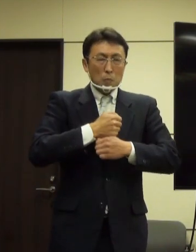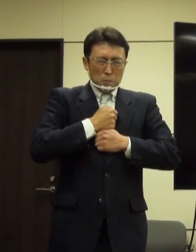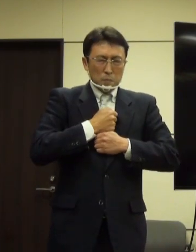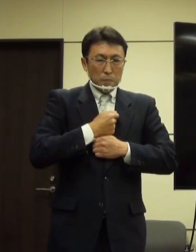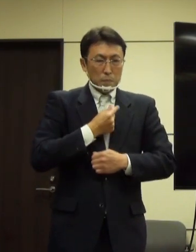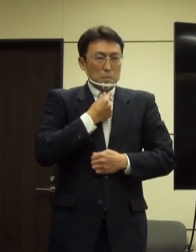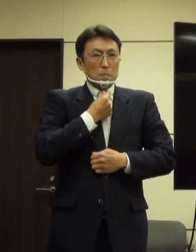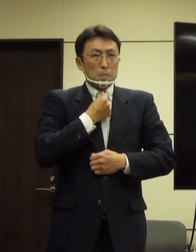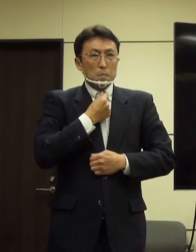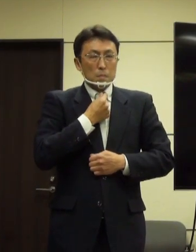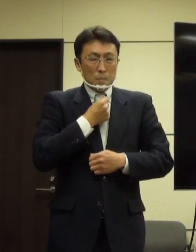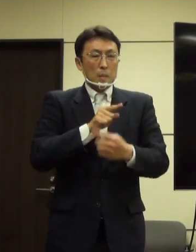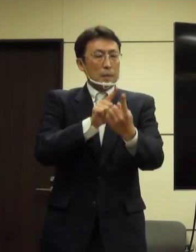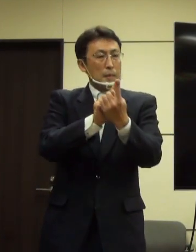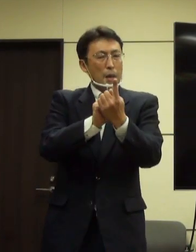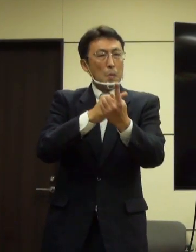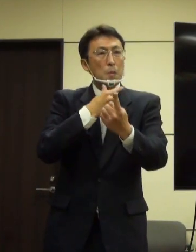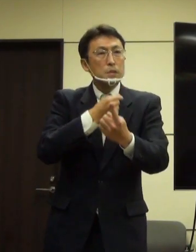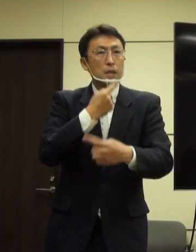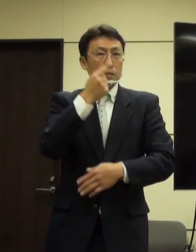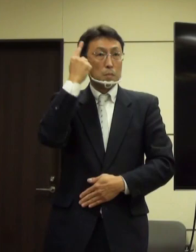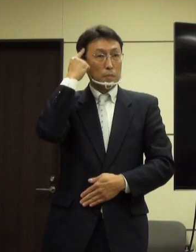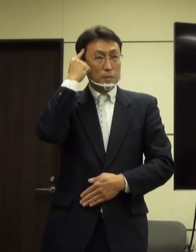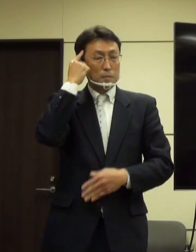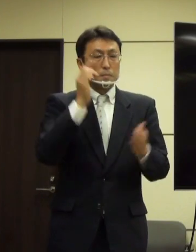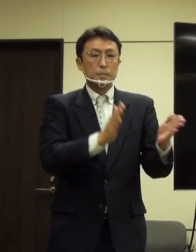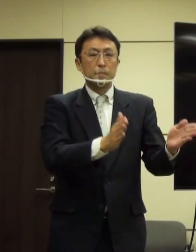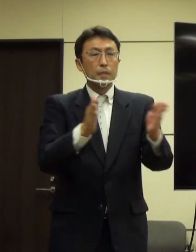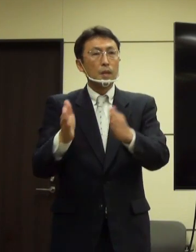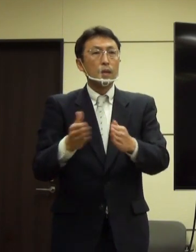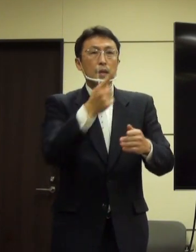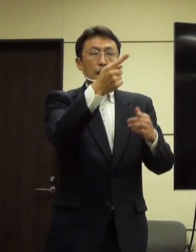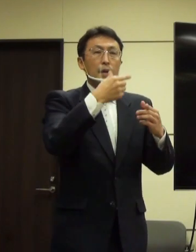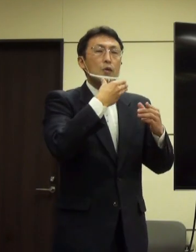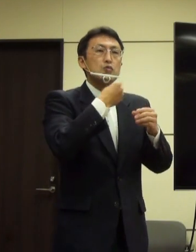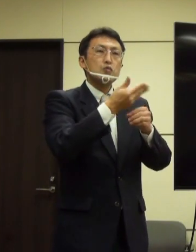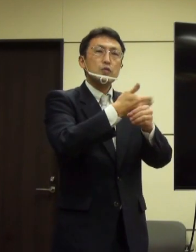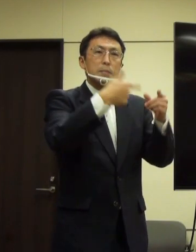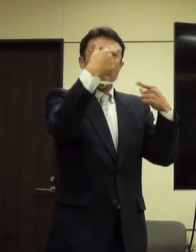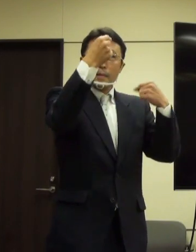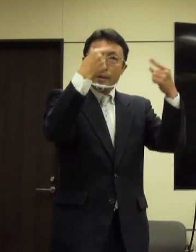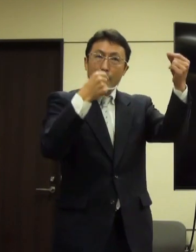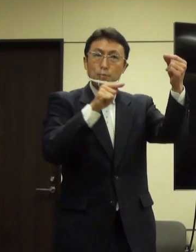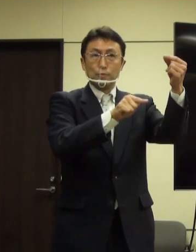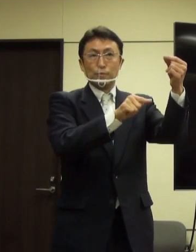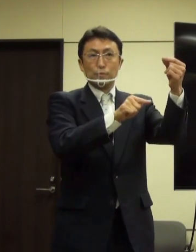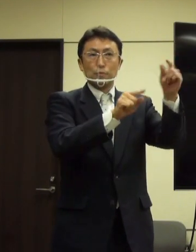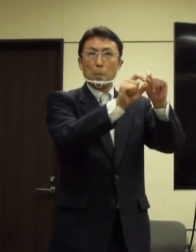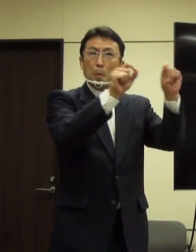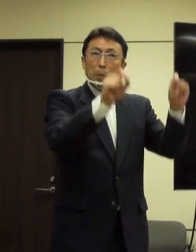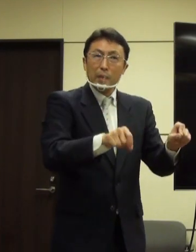ていきたいと思っています副題の関係はあのまさにこれからのあの